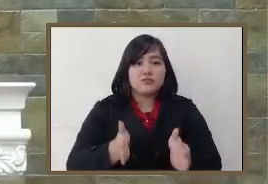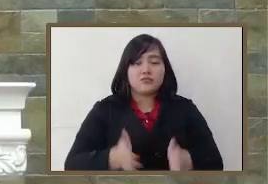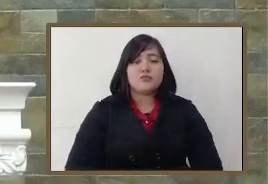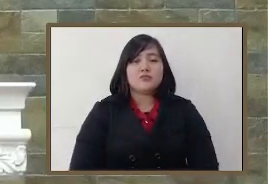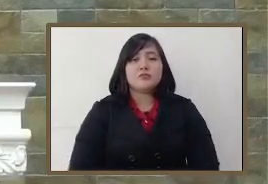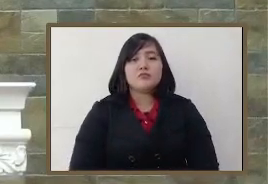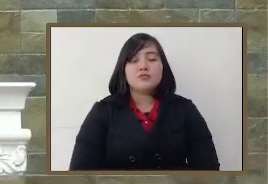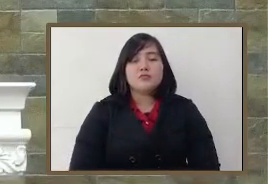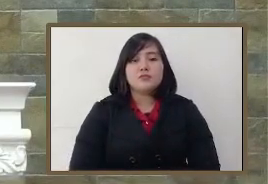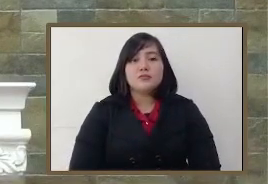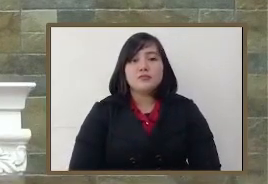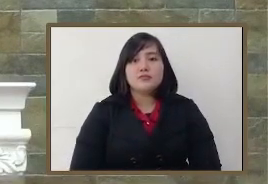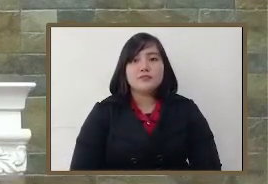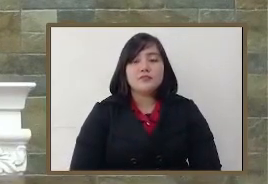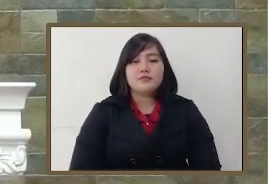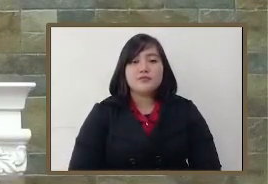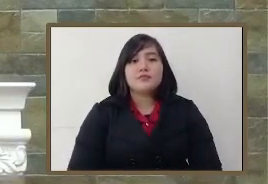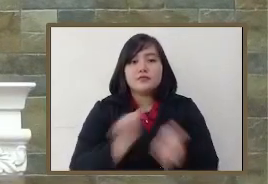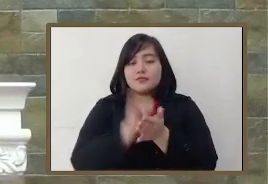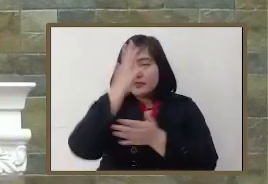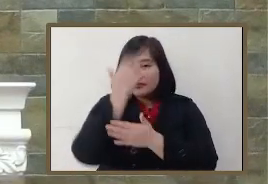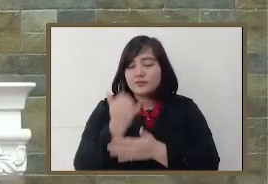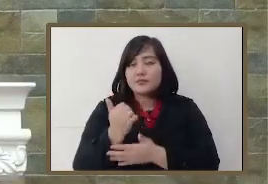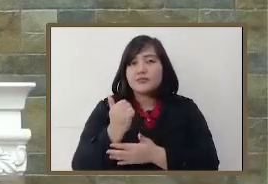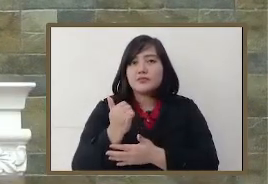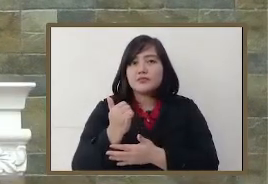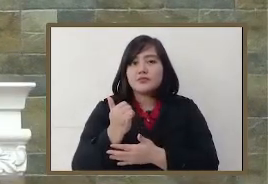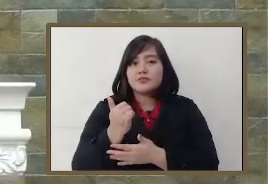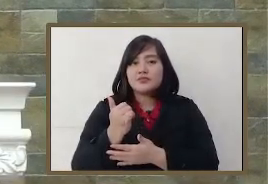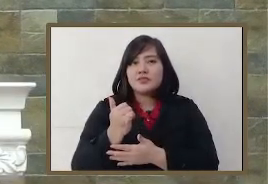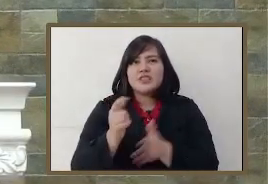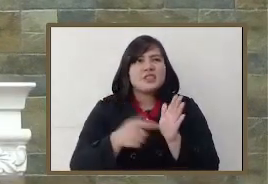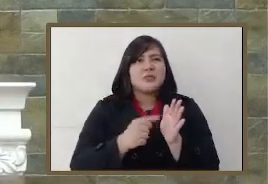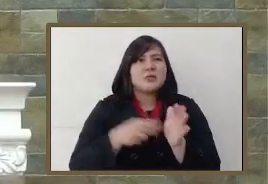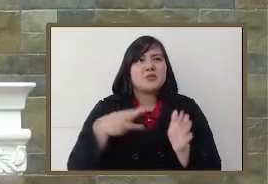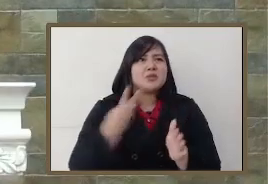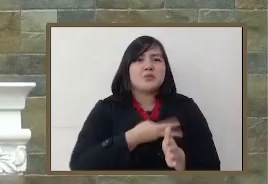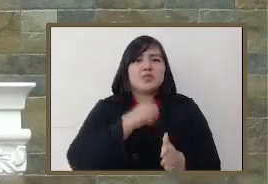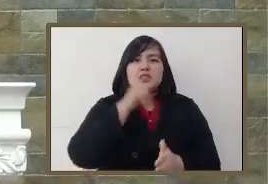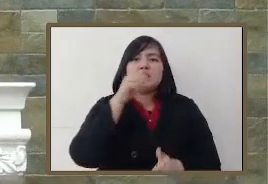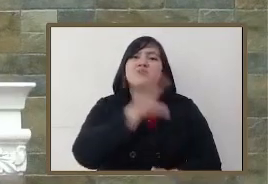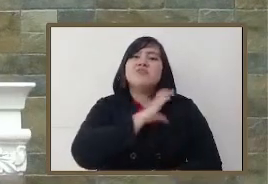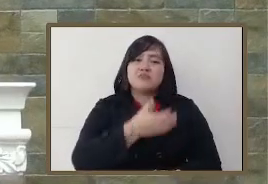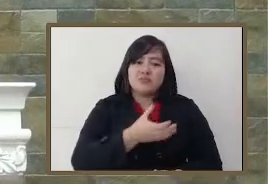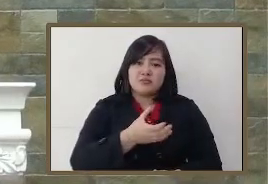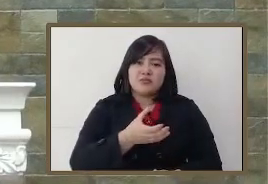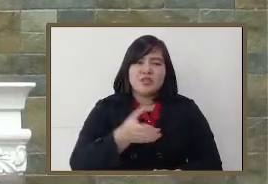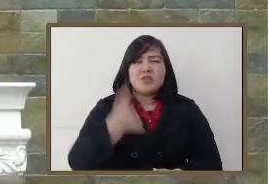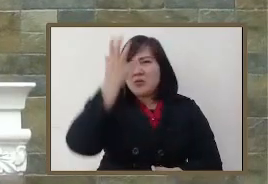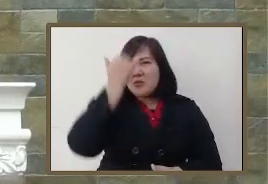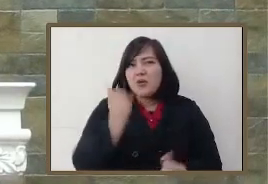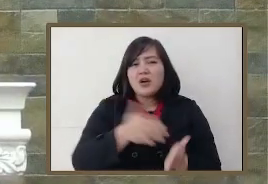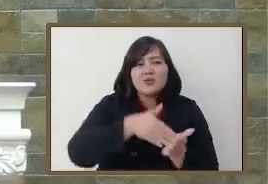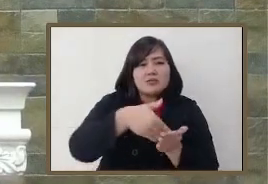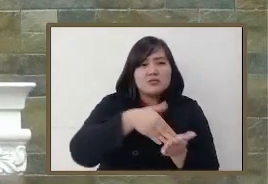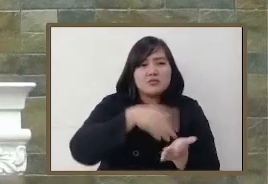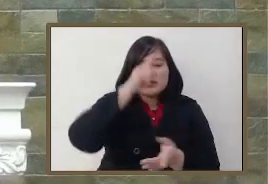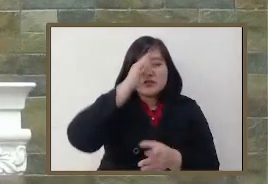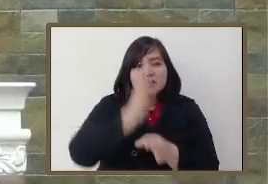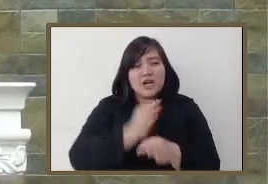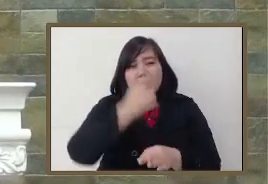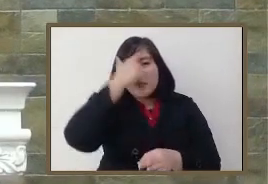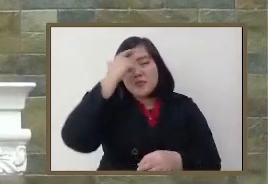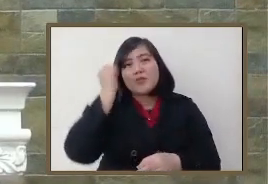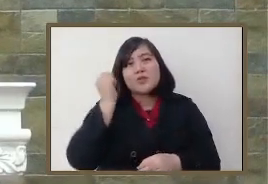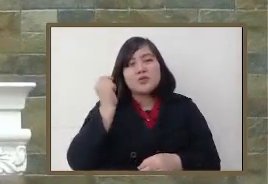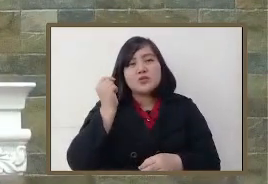Kaya minsan confident tayo, hindi tayo confident, kaya minsan parang nagsisway tayo sa pananampalataya kasi hindi